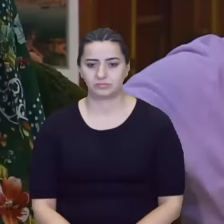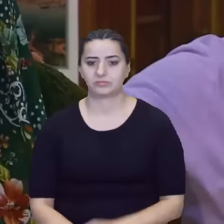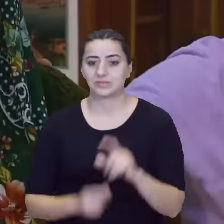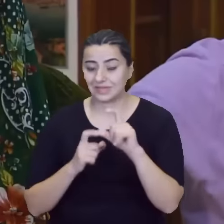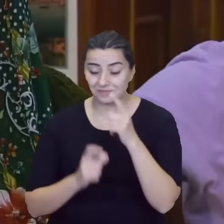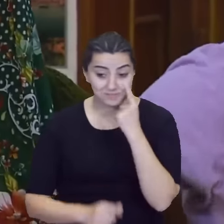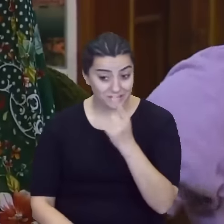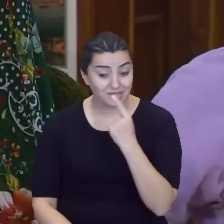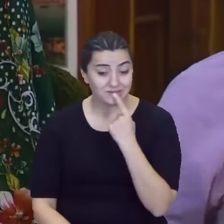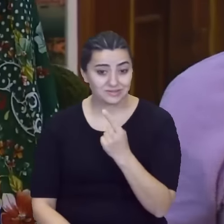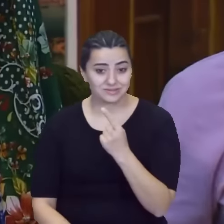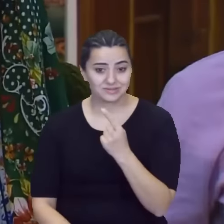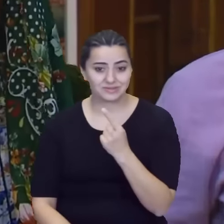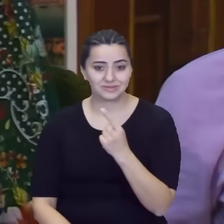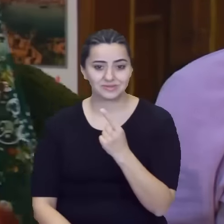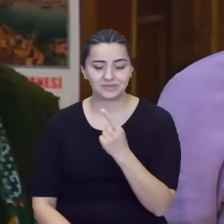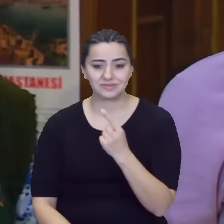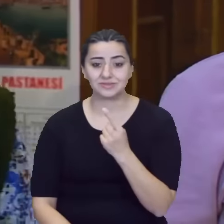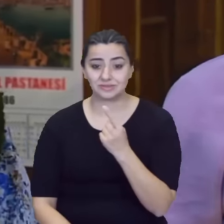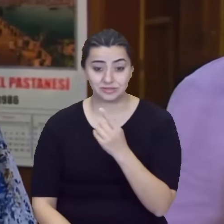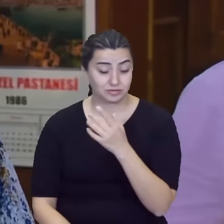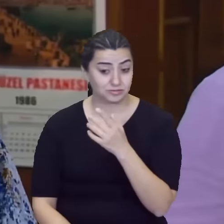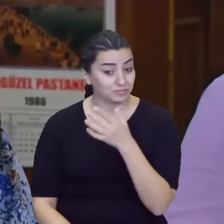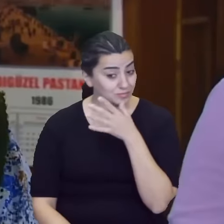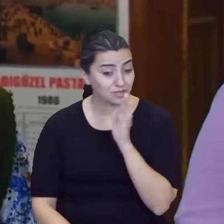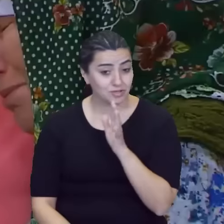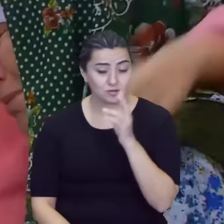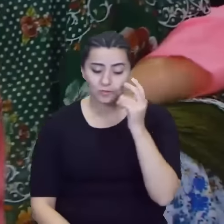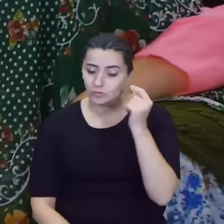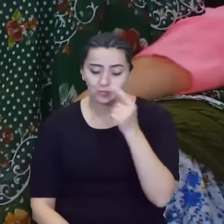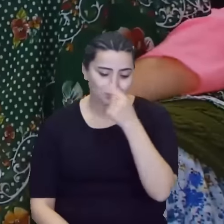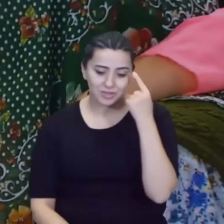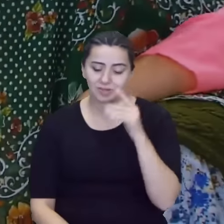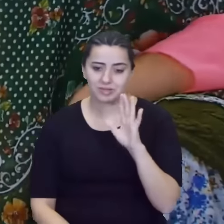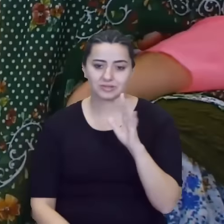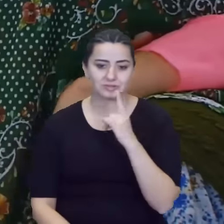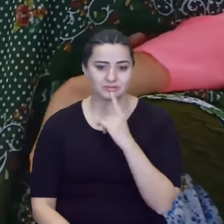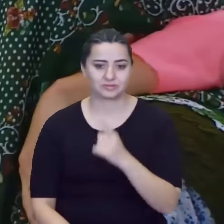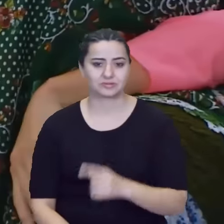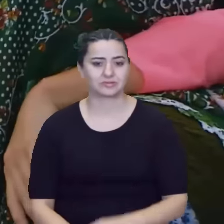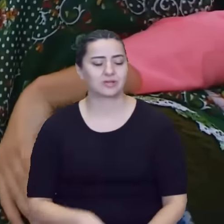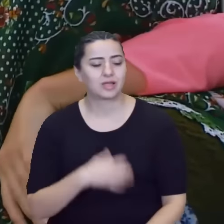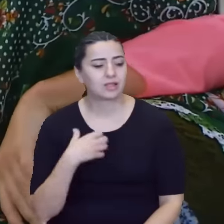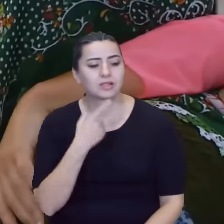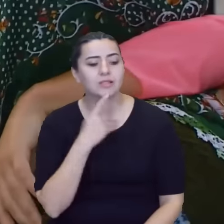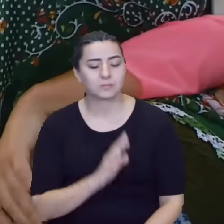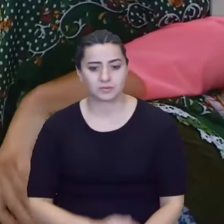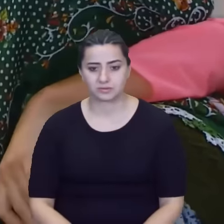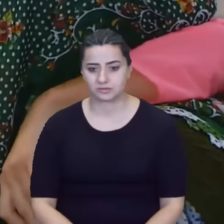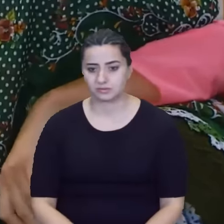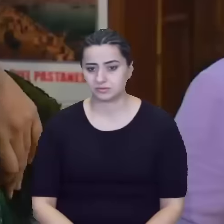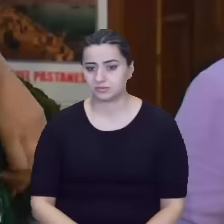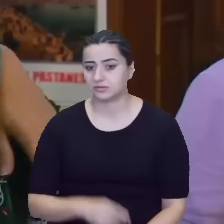Sami, bak gene deyim Sami. Üçü kafa kafaya verdiler. Bilmem ne vakit unuturum. Öyle değil mi bana? Bak